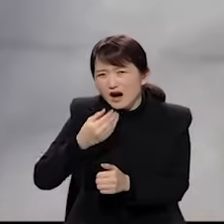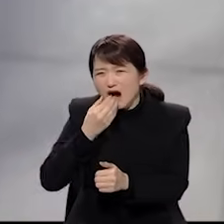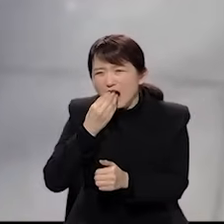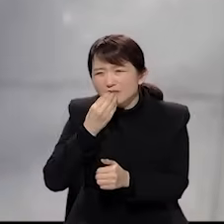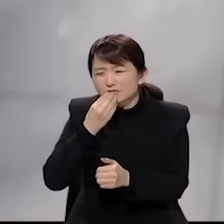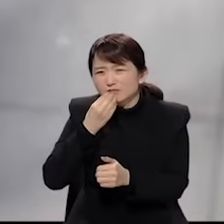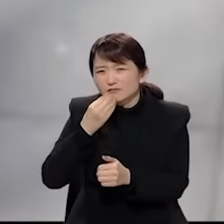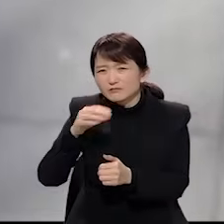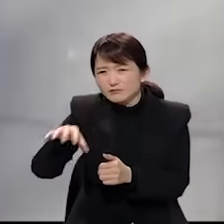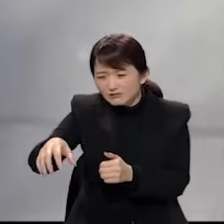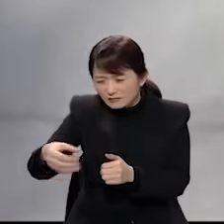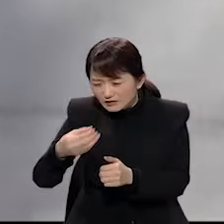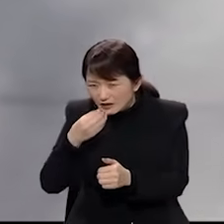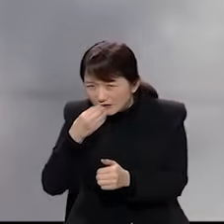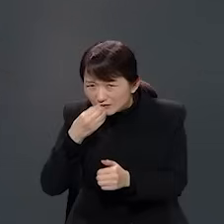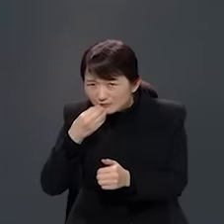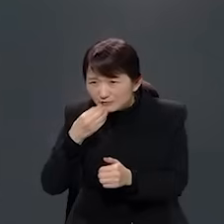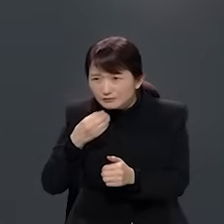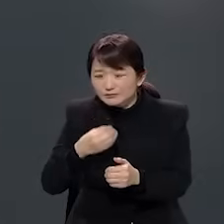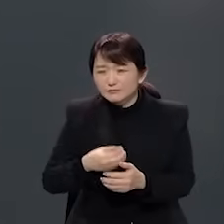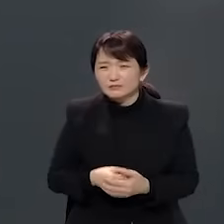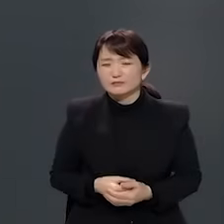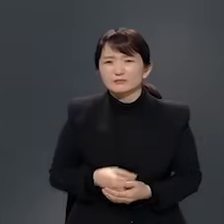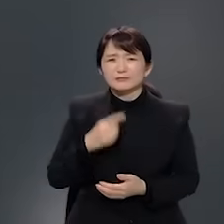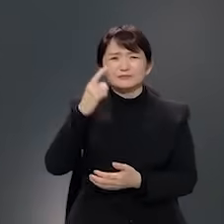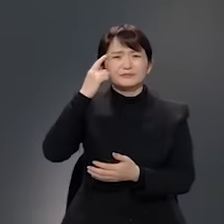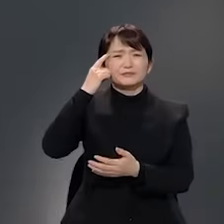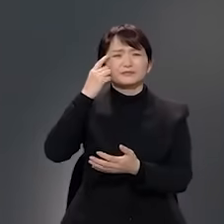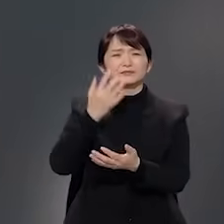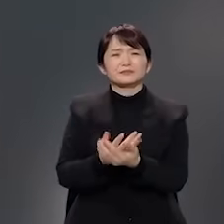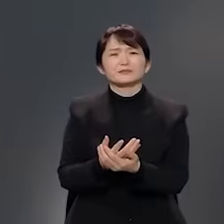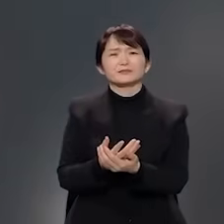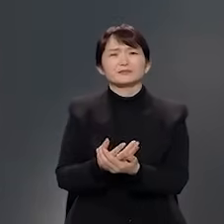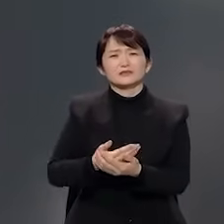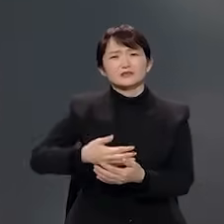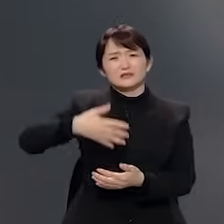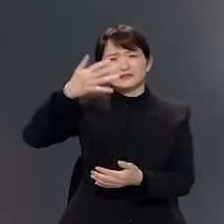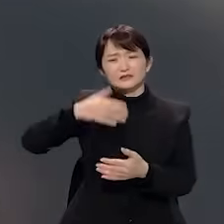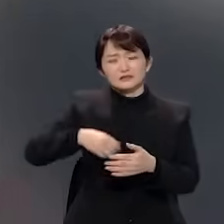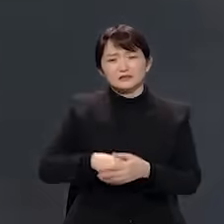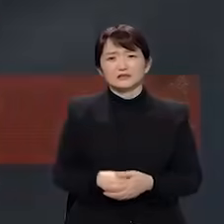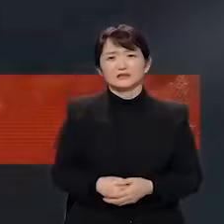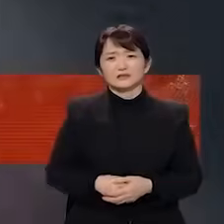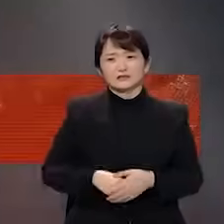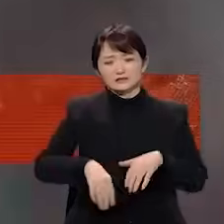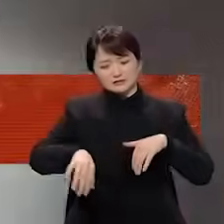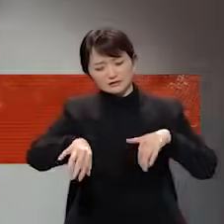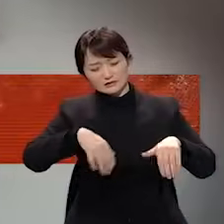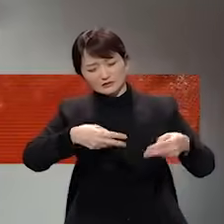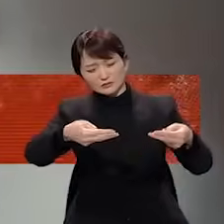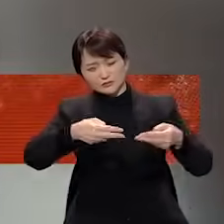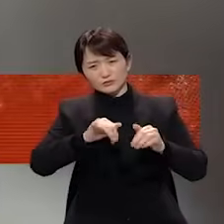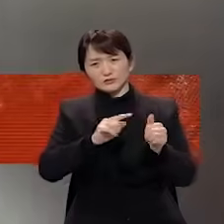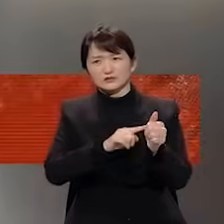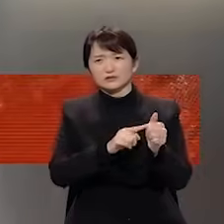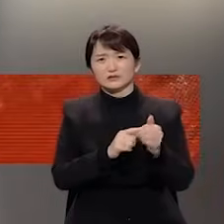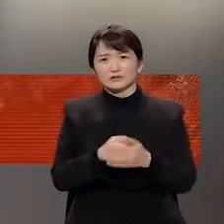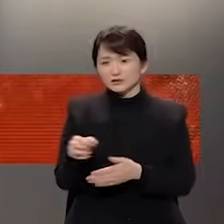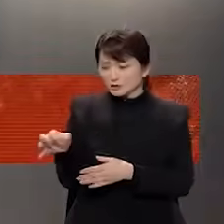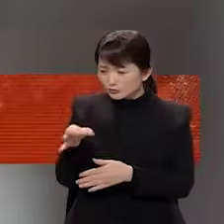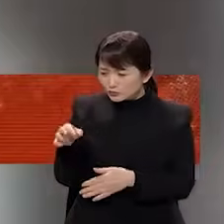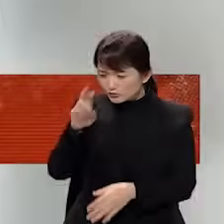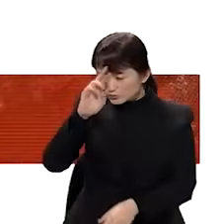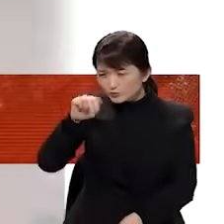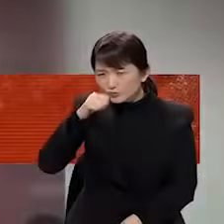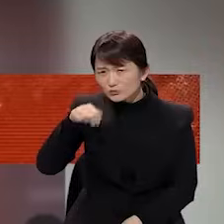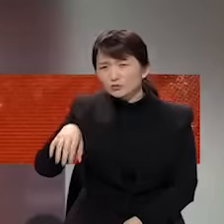예 드시는 거죠 아 이거 좀 충격적인 영상인데 뭐 노숙인 같이 보이기도 하고 말이죠 무료 급식소 같은 곳이 있을